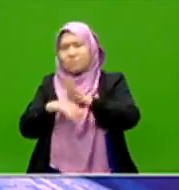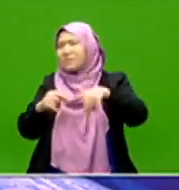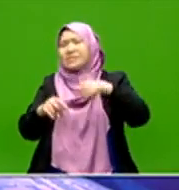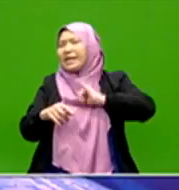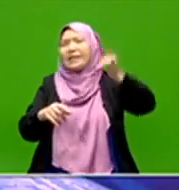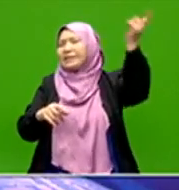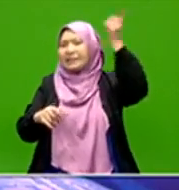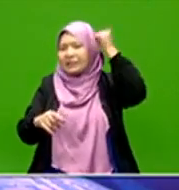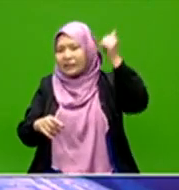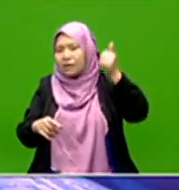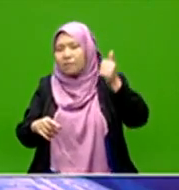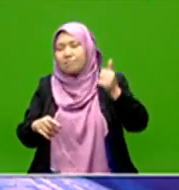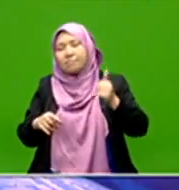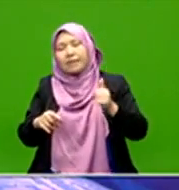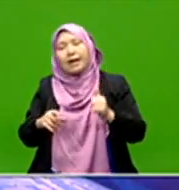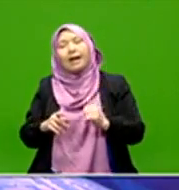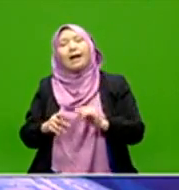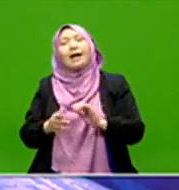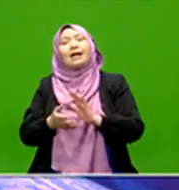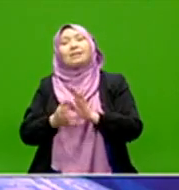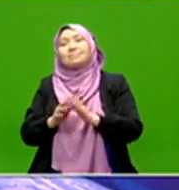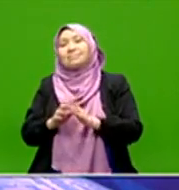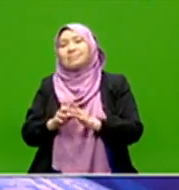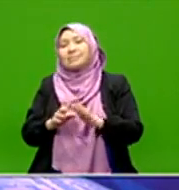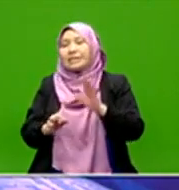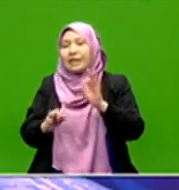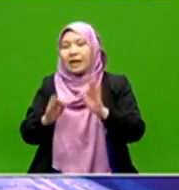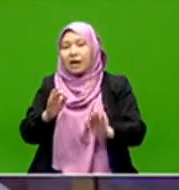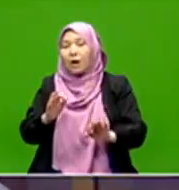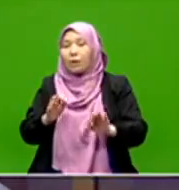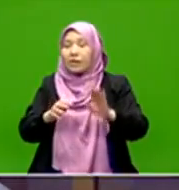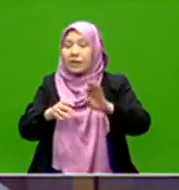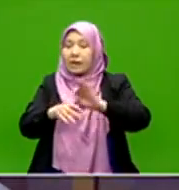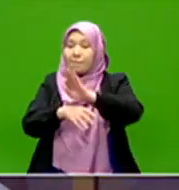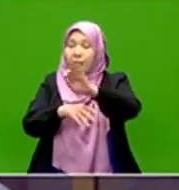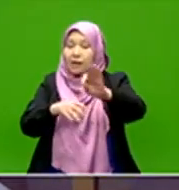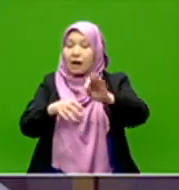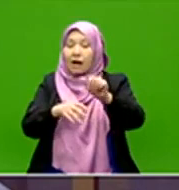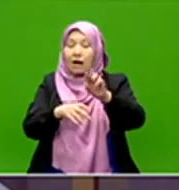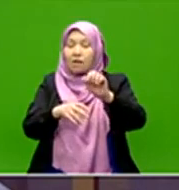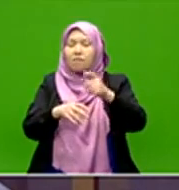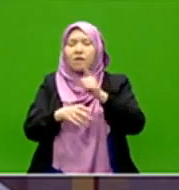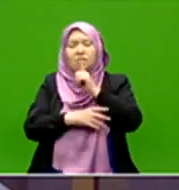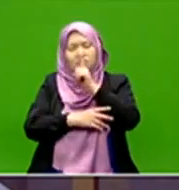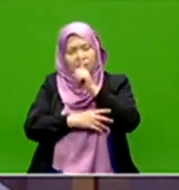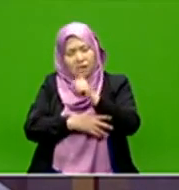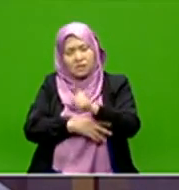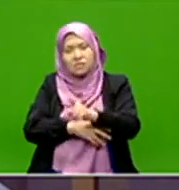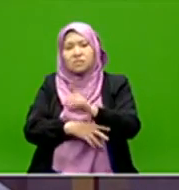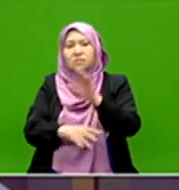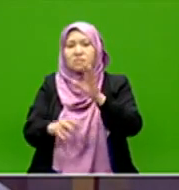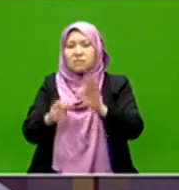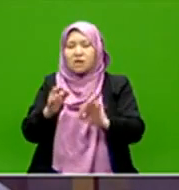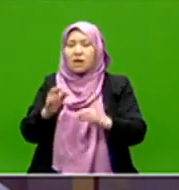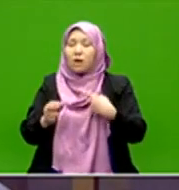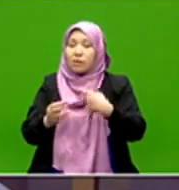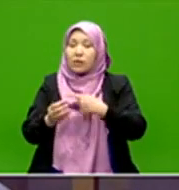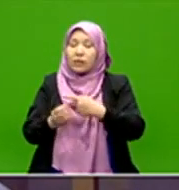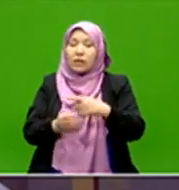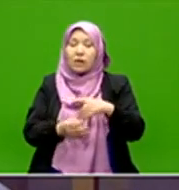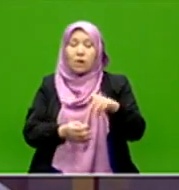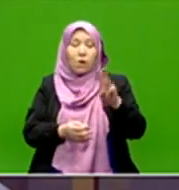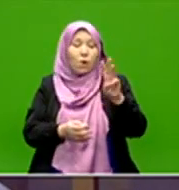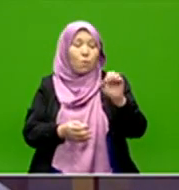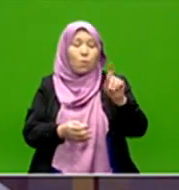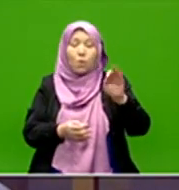Ya, memang lain macam, lain kan macam, ya, kalau di padang Arafah. Betul. Tersebut, ya, sebenarnya kalau kita wukuf ke. Betul,